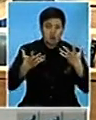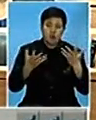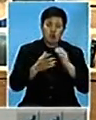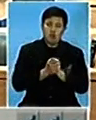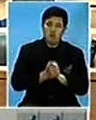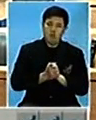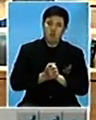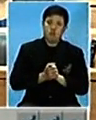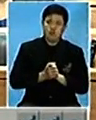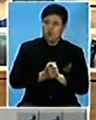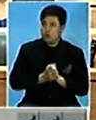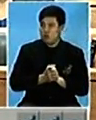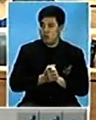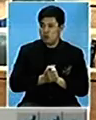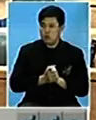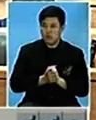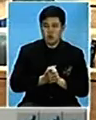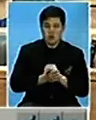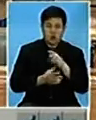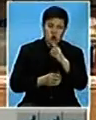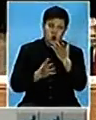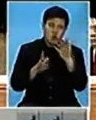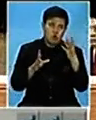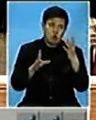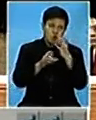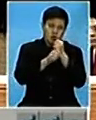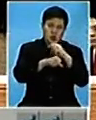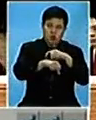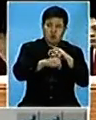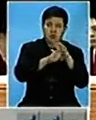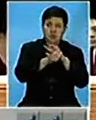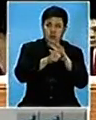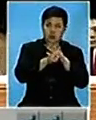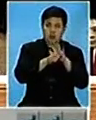านครับ ท่านวรชัยต้องสรุปแล้วครับพอสมควรแล้วท่าน